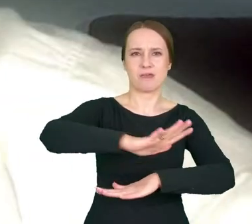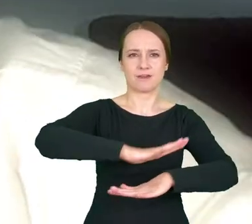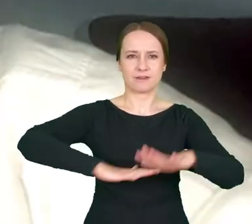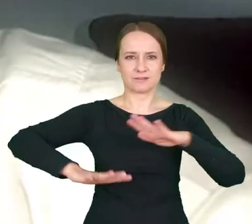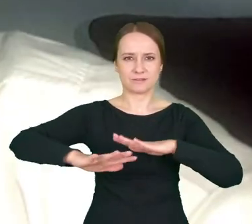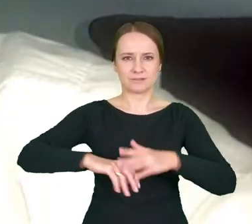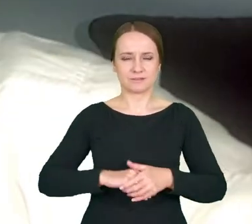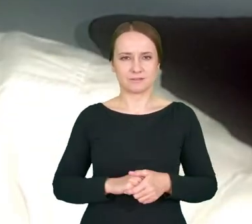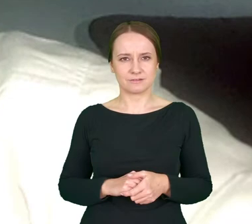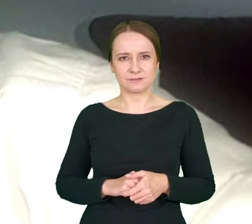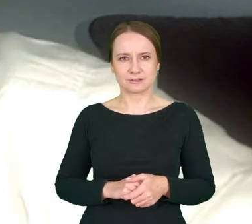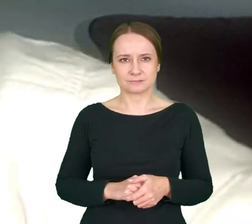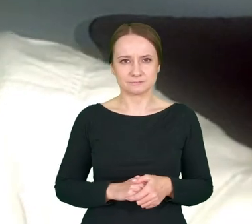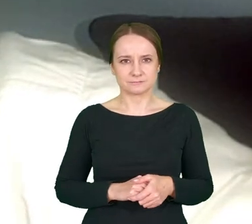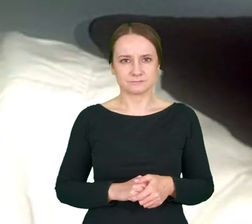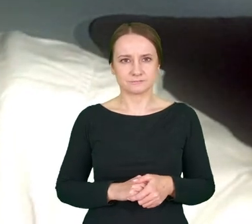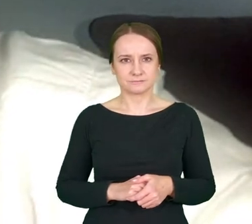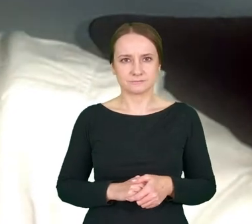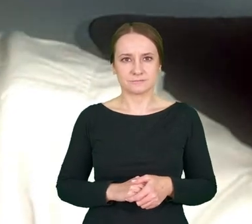z całego powiatu.